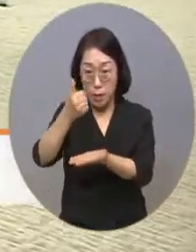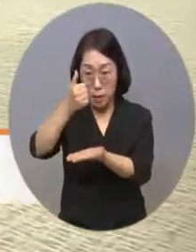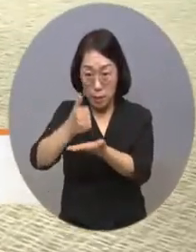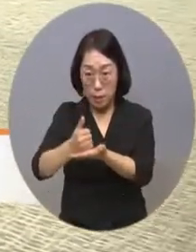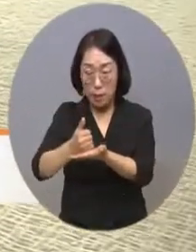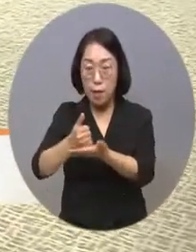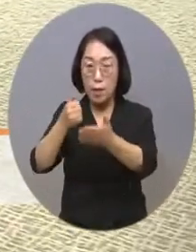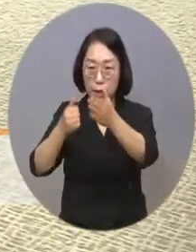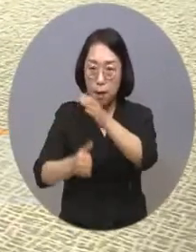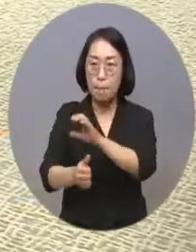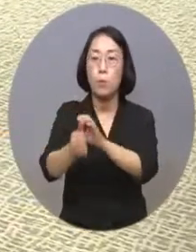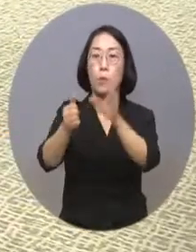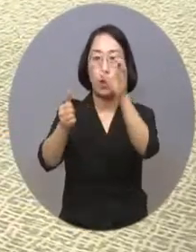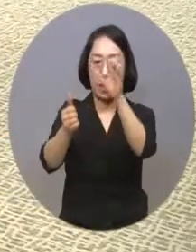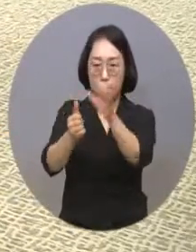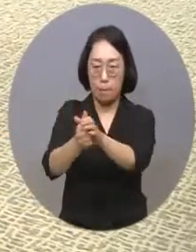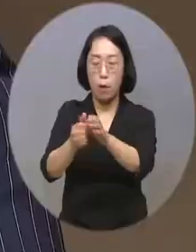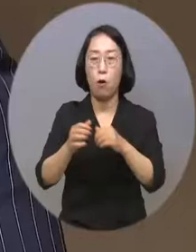대표로 선출됐습니다.